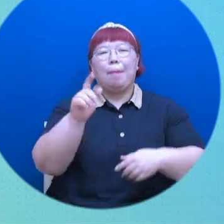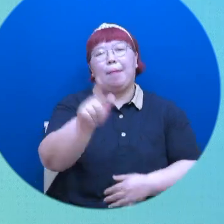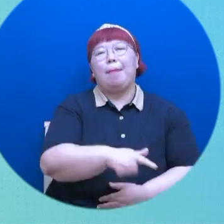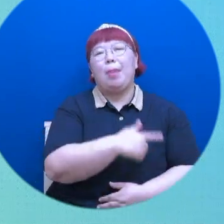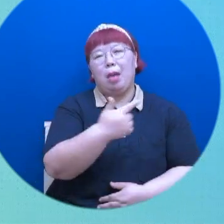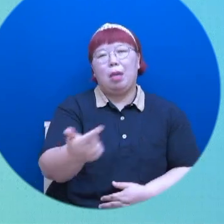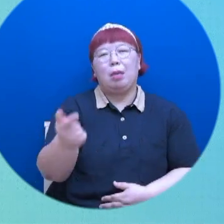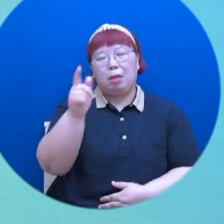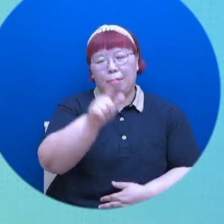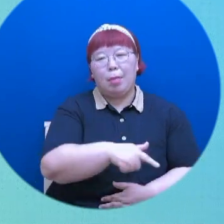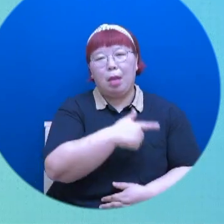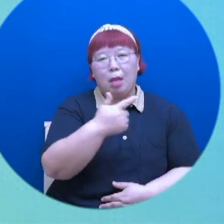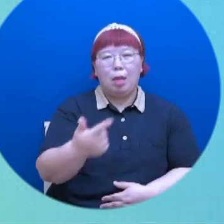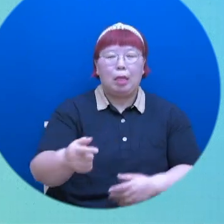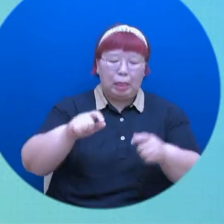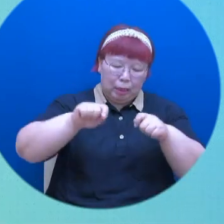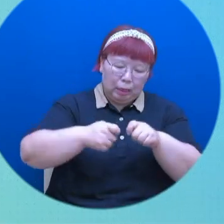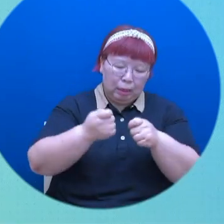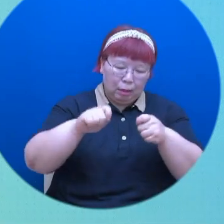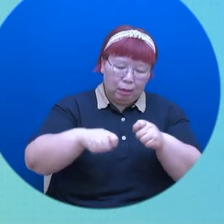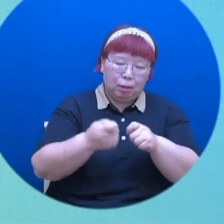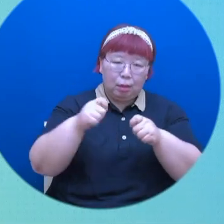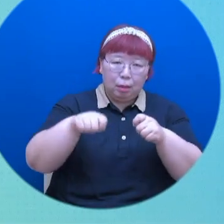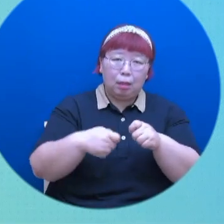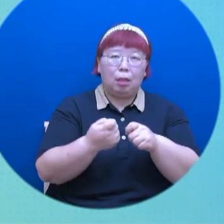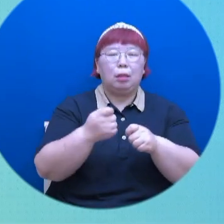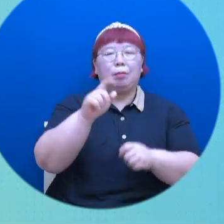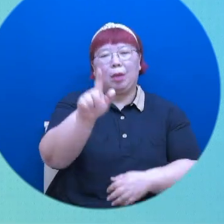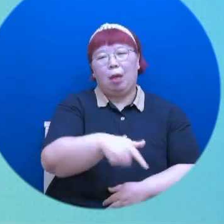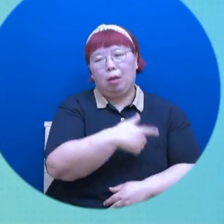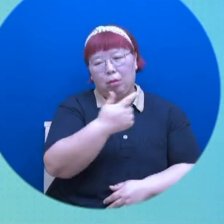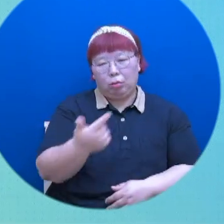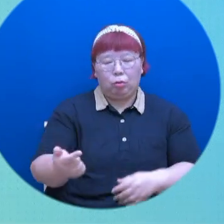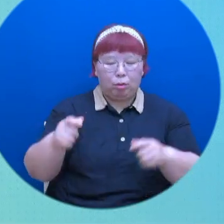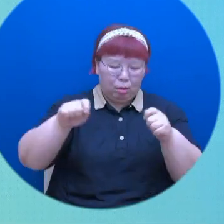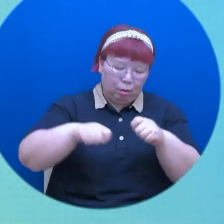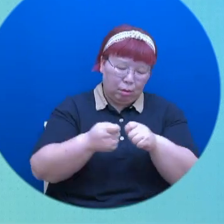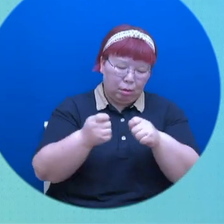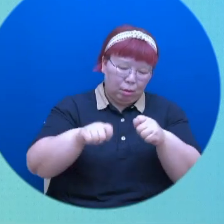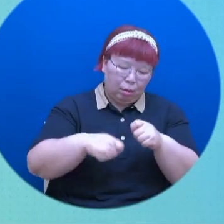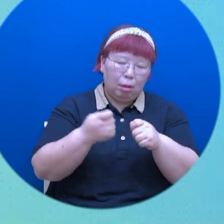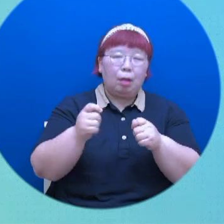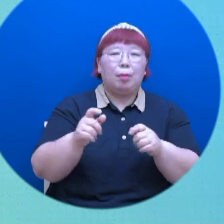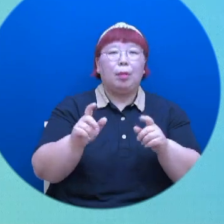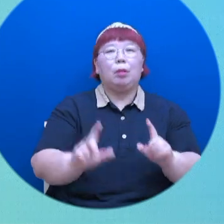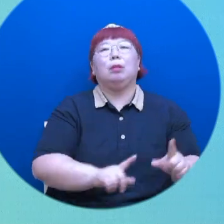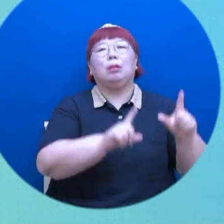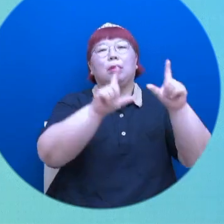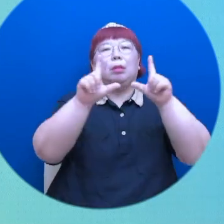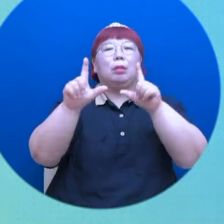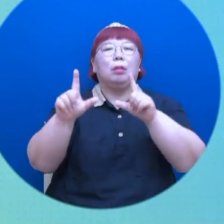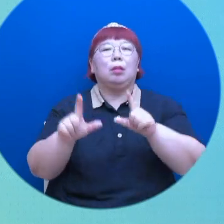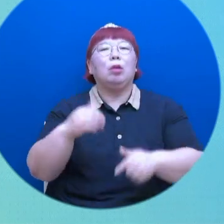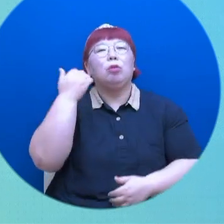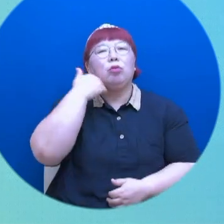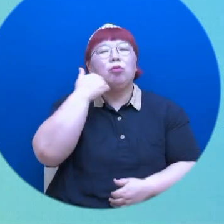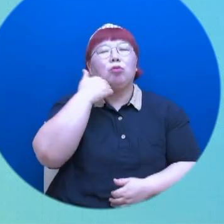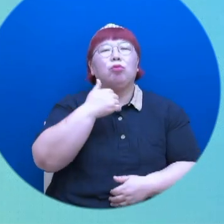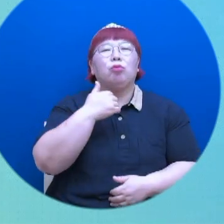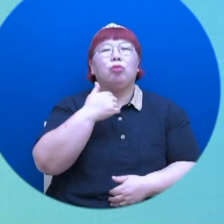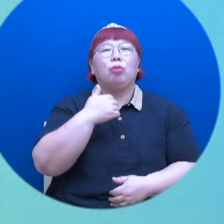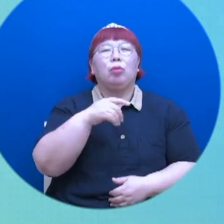방에서 뜨개질만 하면서 하루하루 지내게 돼요. 그 누구에게도 환영받지